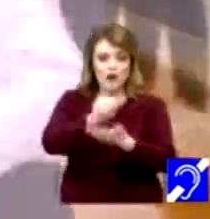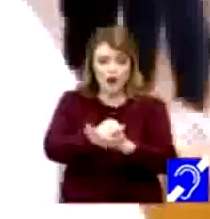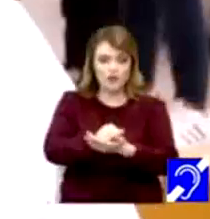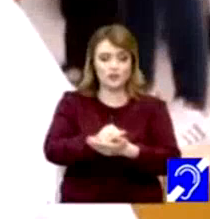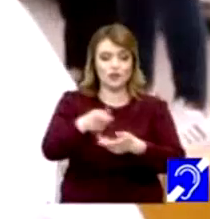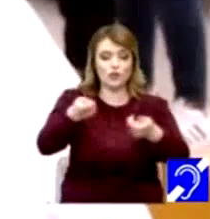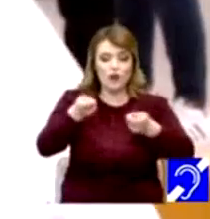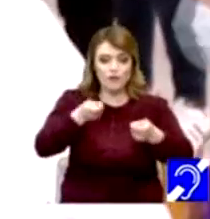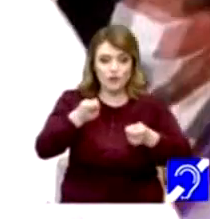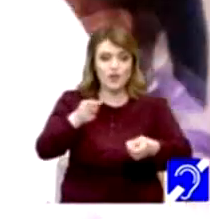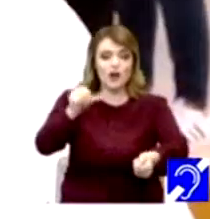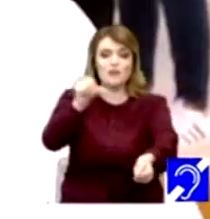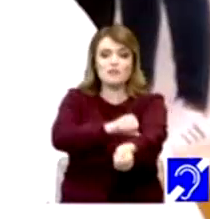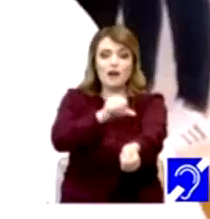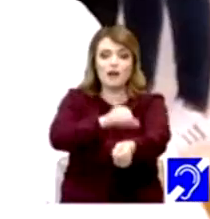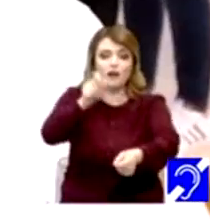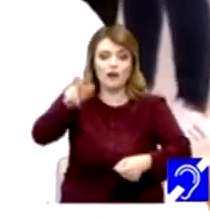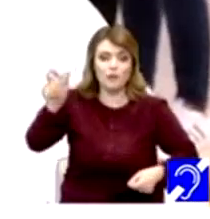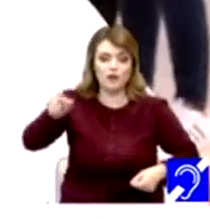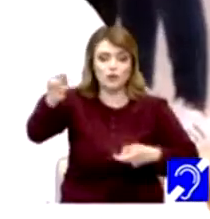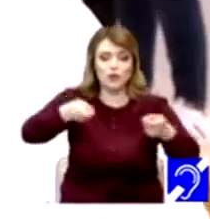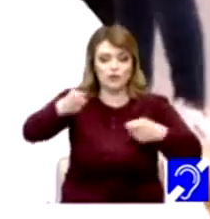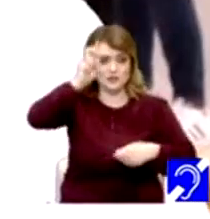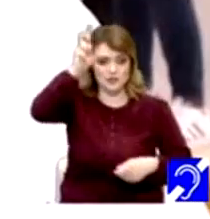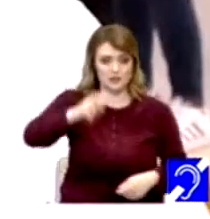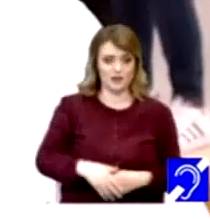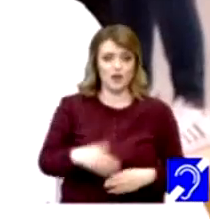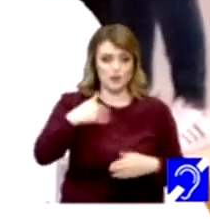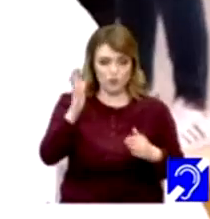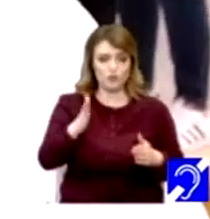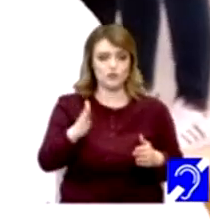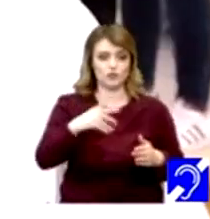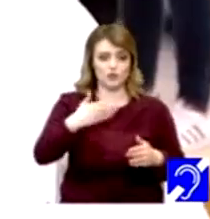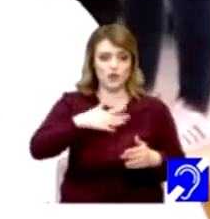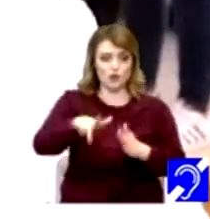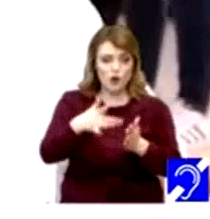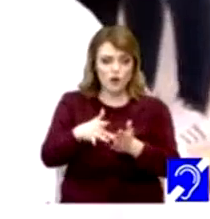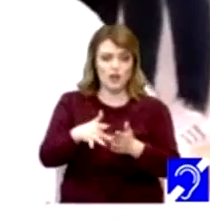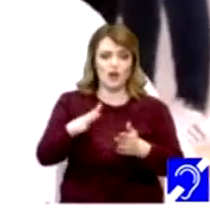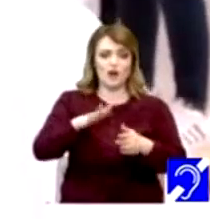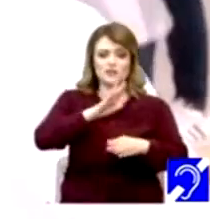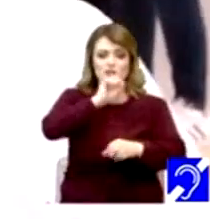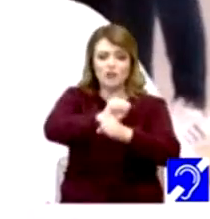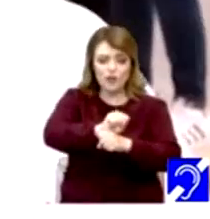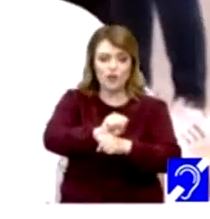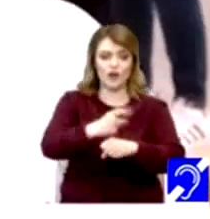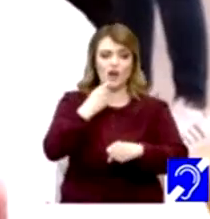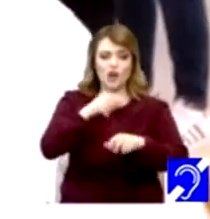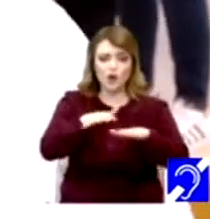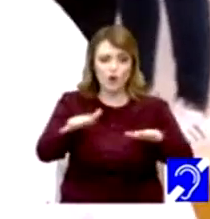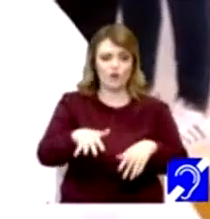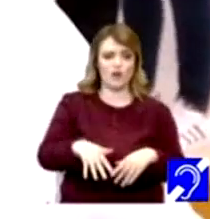droguri. Voy a representar una ciudad bañada en sangre que hoy va a decir basta ya